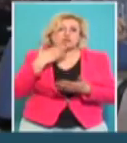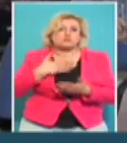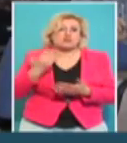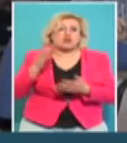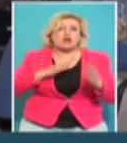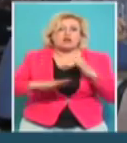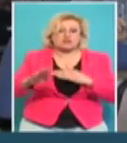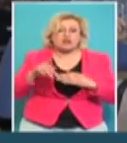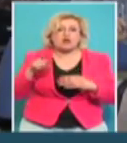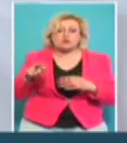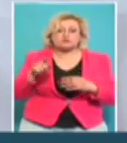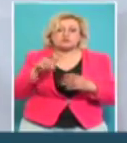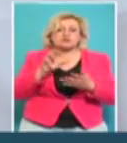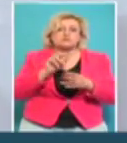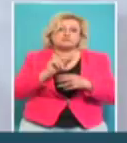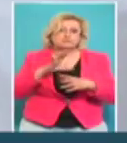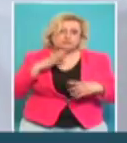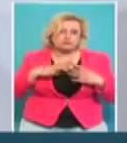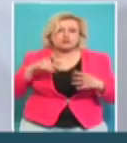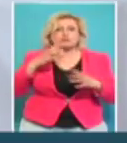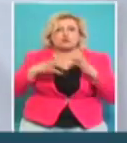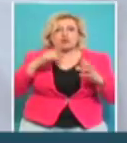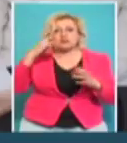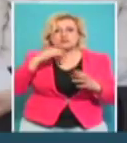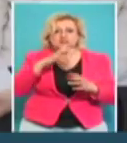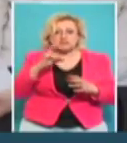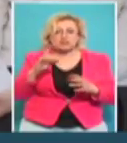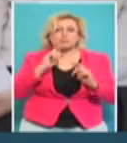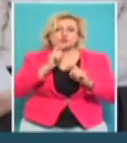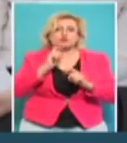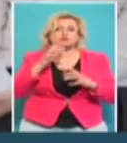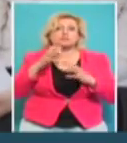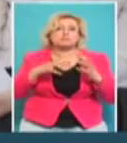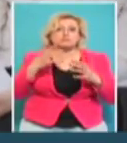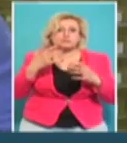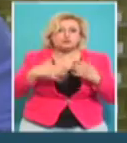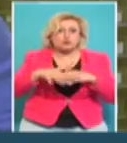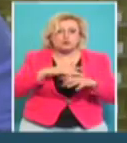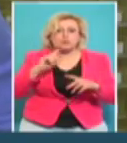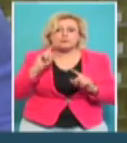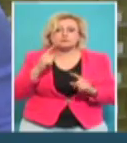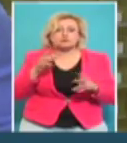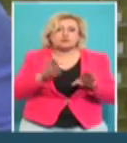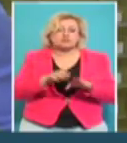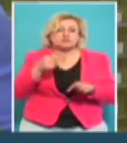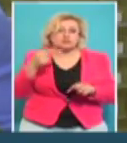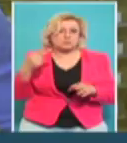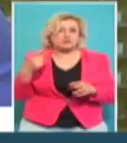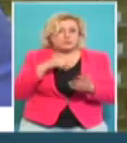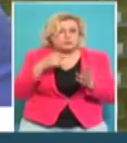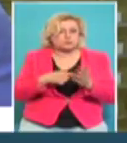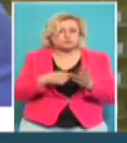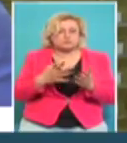болып жарық көрді. Жастарда аға буын өкілдері де ерекше қызығушылық танытуда, дейді ұйымдастырушылар. Бұл біздің Қостанай